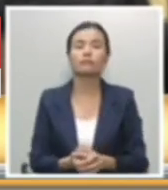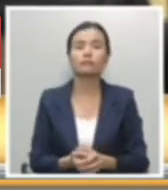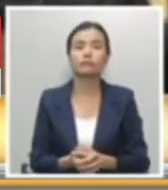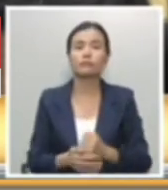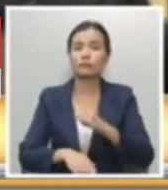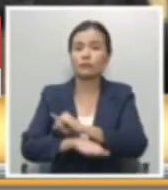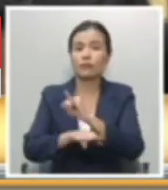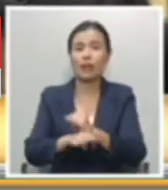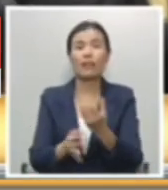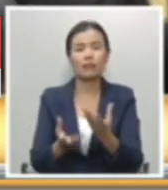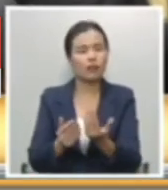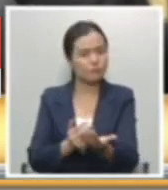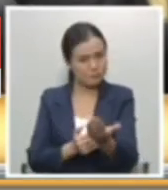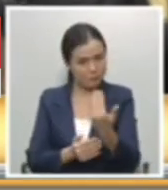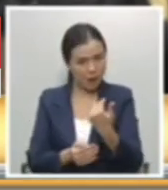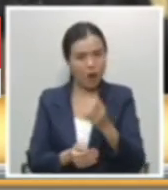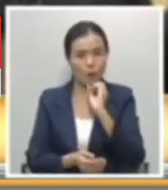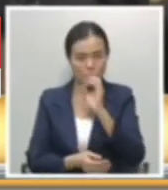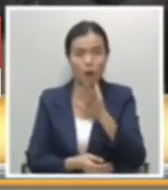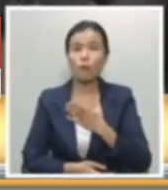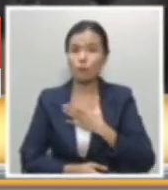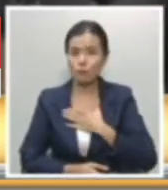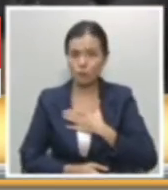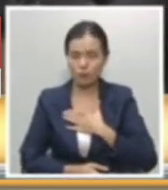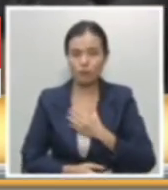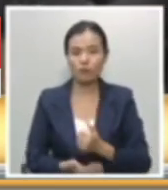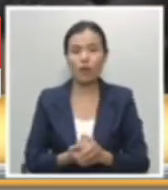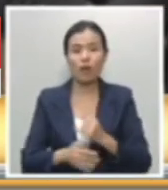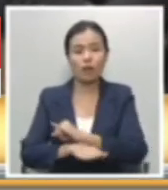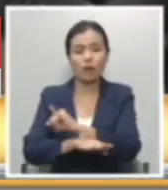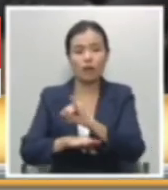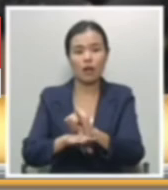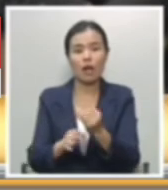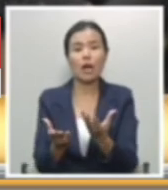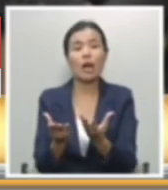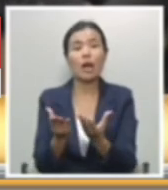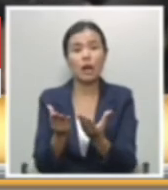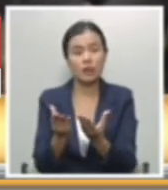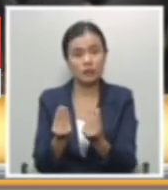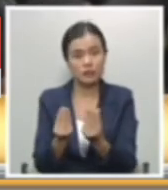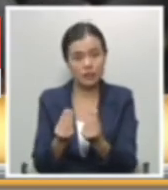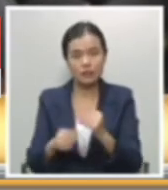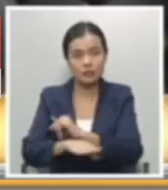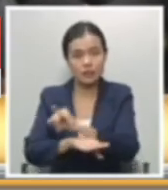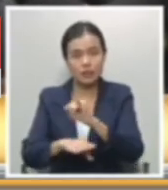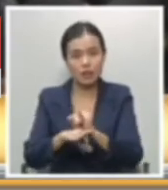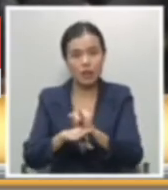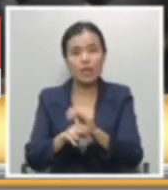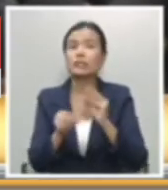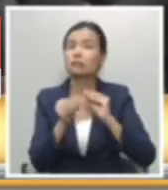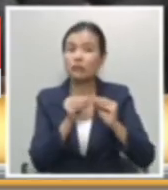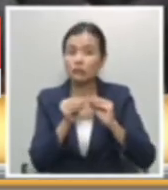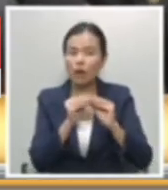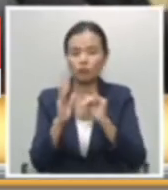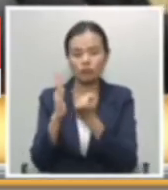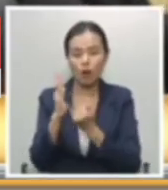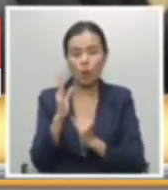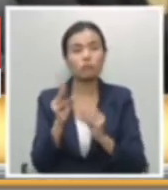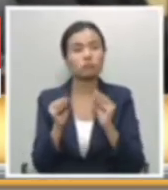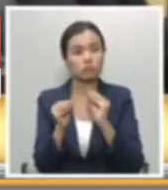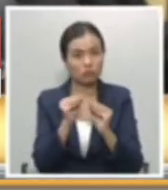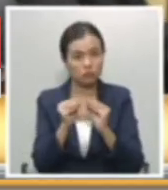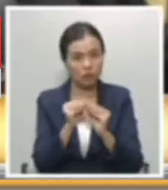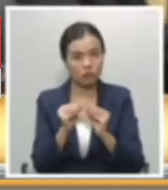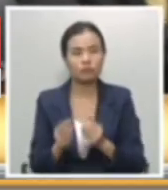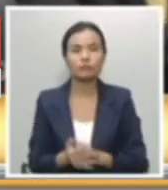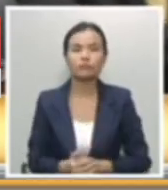ที่ดินที่ผมอยากจะกราบเรียนนี้นะฮะก็คือที่ดินแถวฉะเซานะฮะเป็น